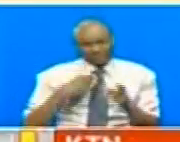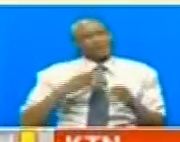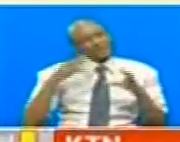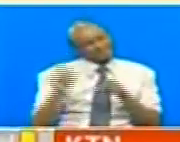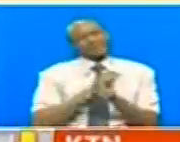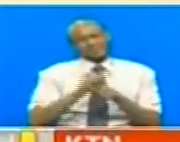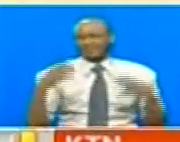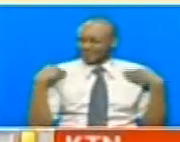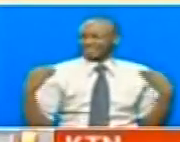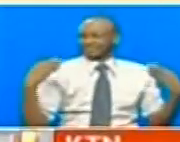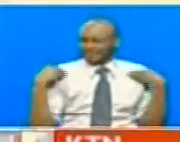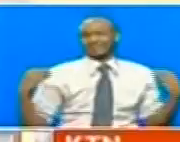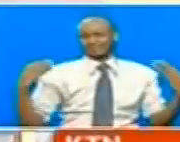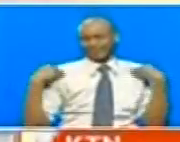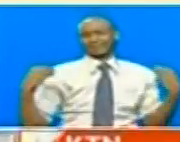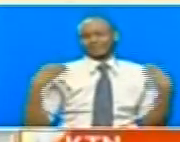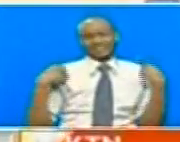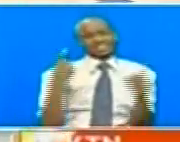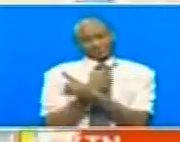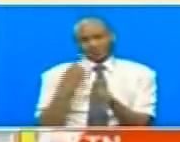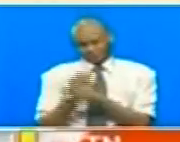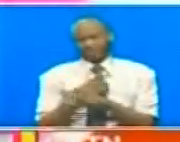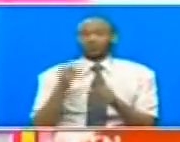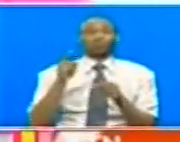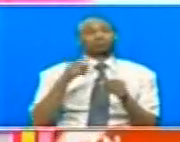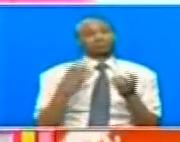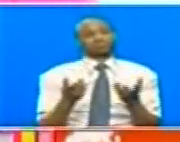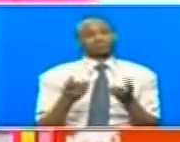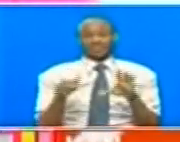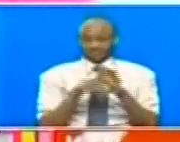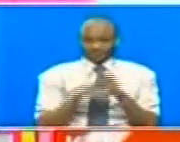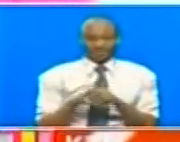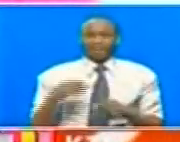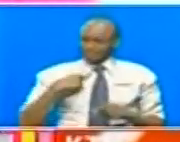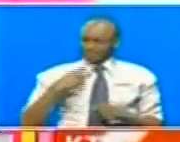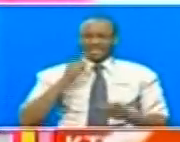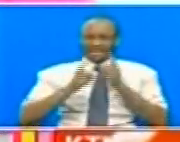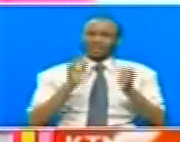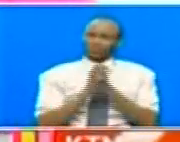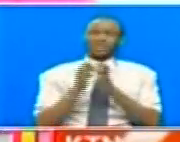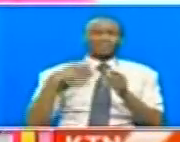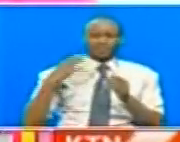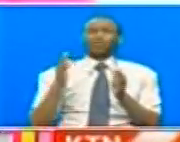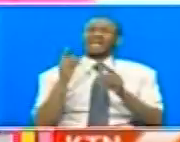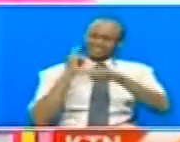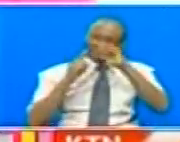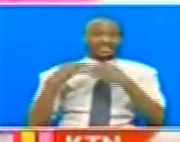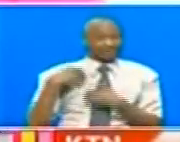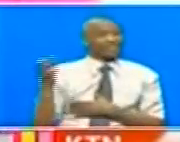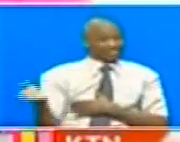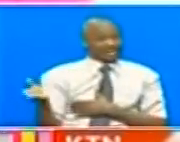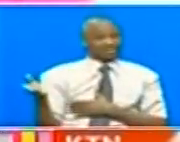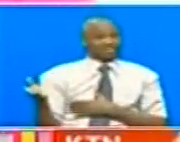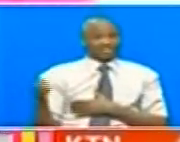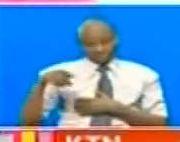ambao wanajitayarisha kushiriki mashindano mbalimbali kote duniani. We are running with experienced people. They have been many